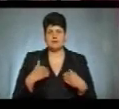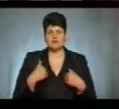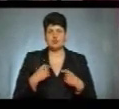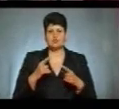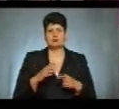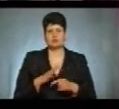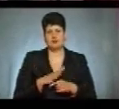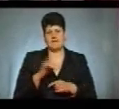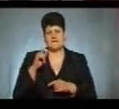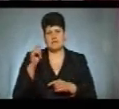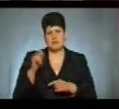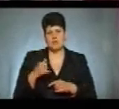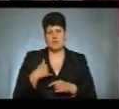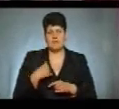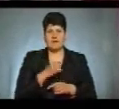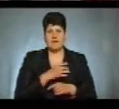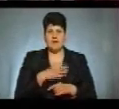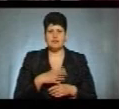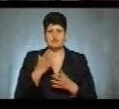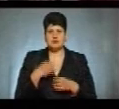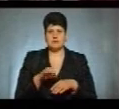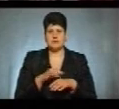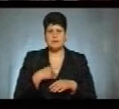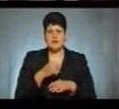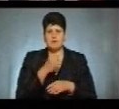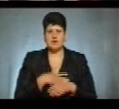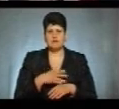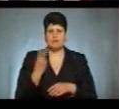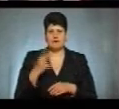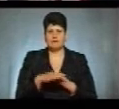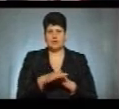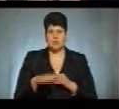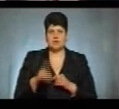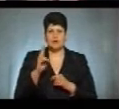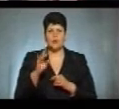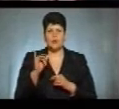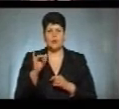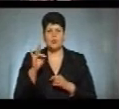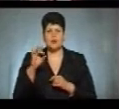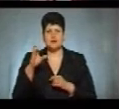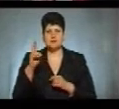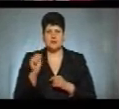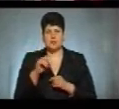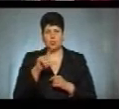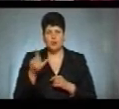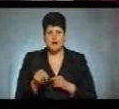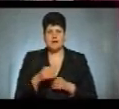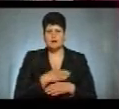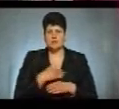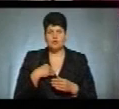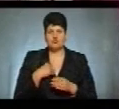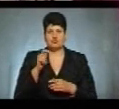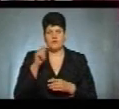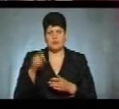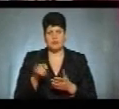Я не хочу, щоб була війна, бо в мене рани ще болять. Мене поранили в обидві ноги на Курській дузі. І я не хочу, щоб війна повторилася.